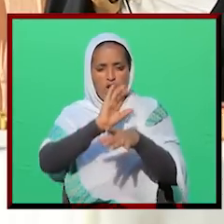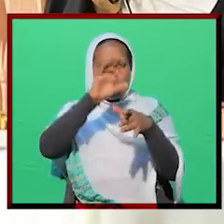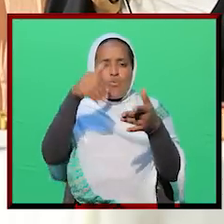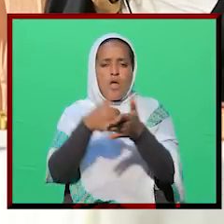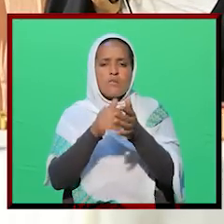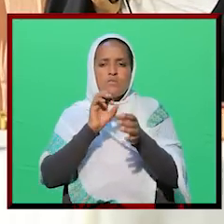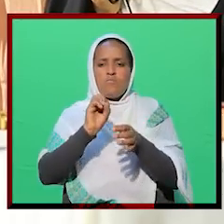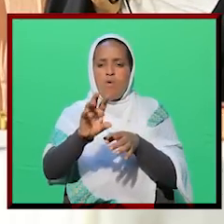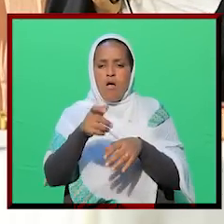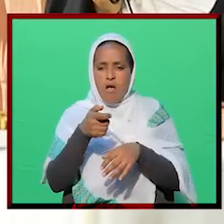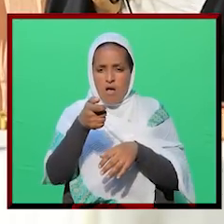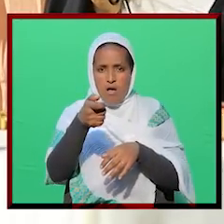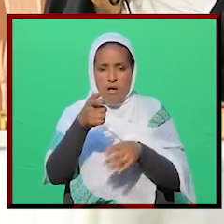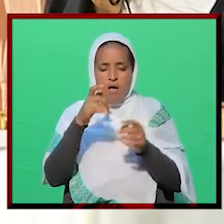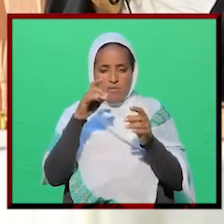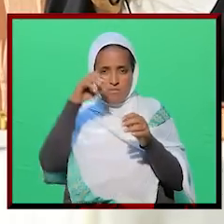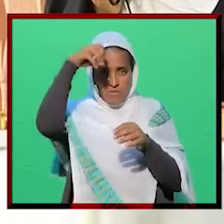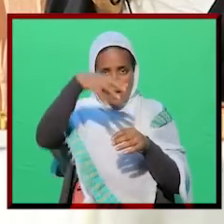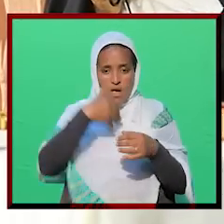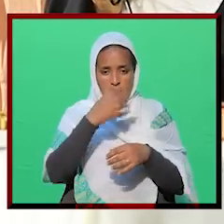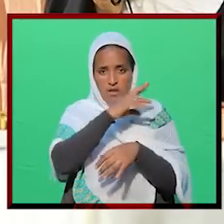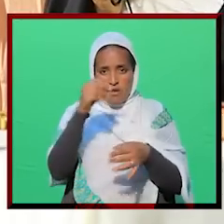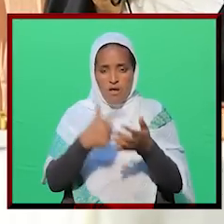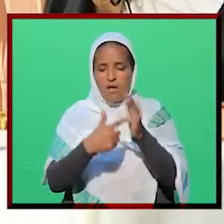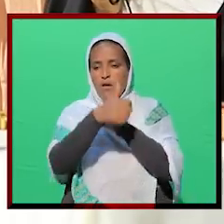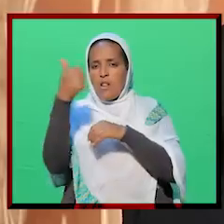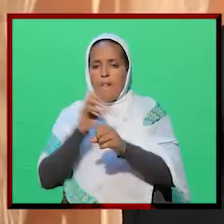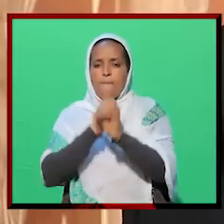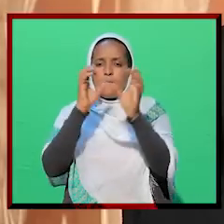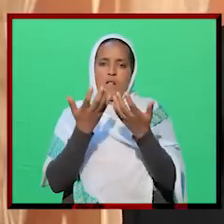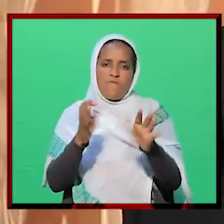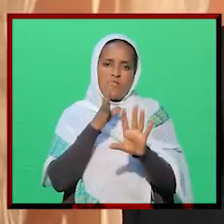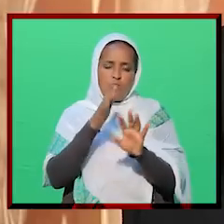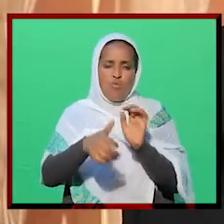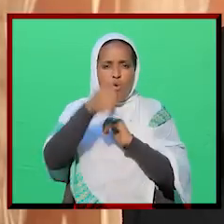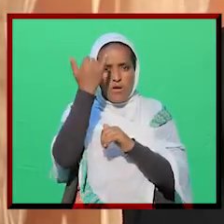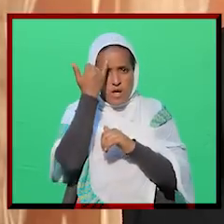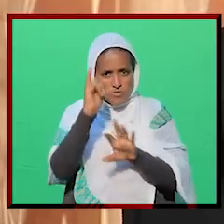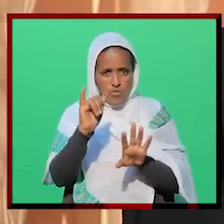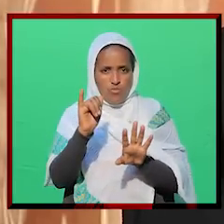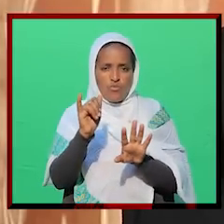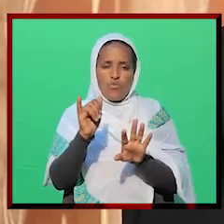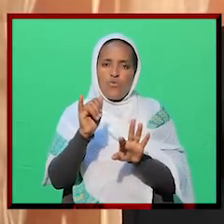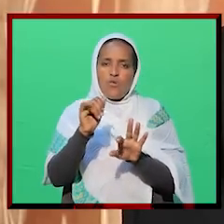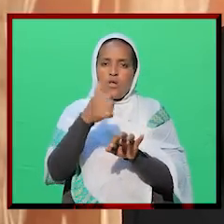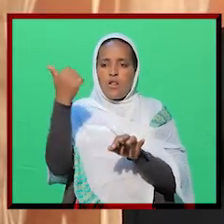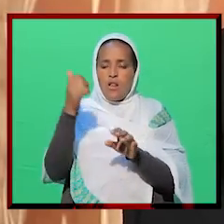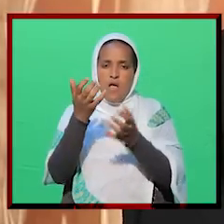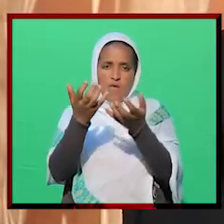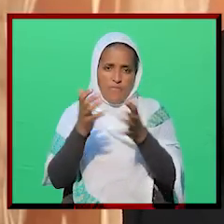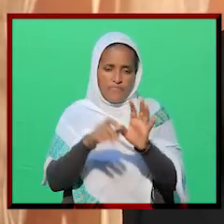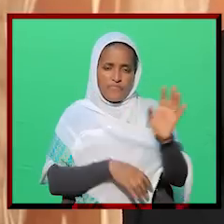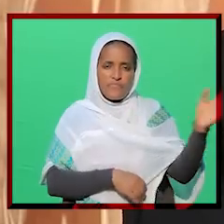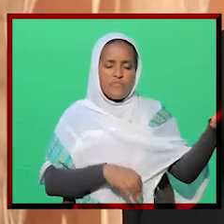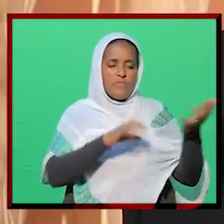እንደዚሁም ደሞ ታላቁ ፀሐይ እንደ መንፈስ ቅዱስ ተቆጥሮ በዝንቱ ዛብር ለነ ለመለሰው